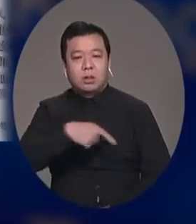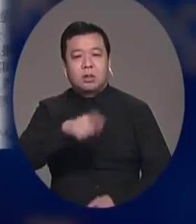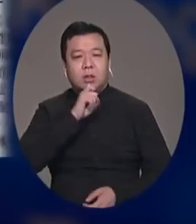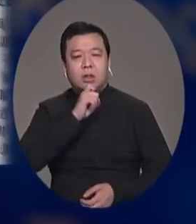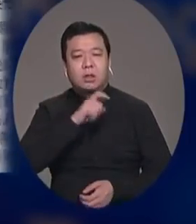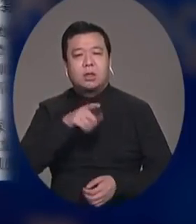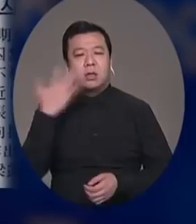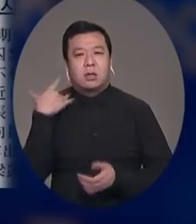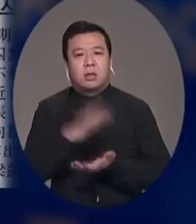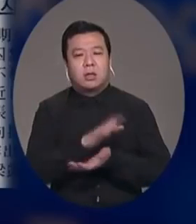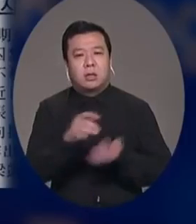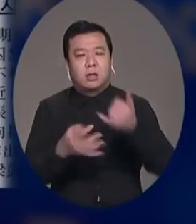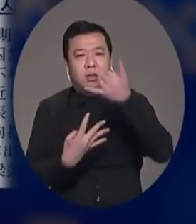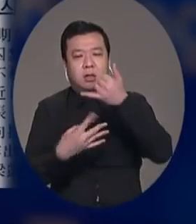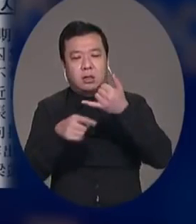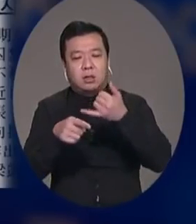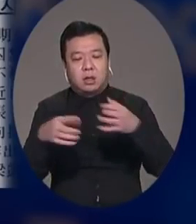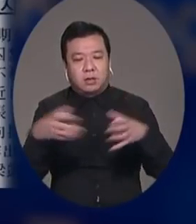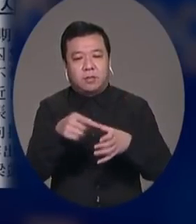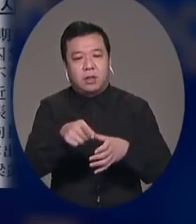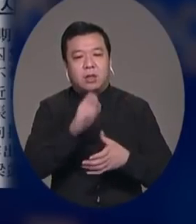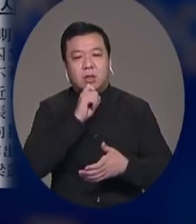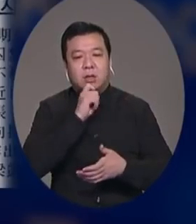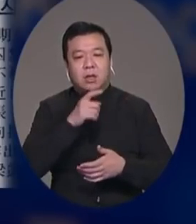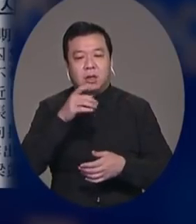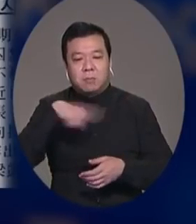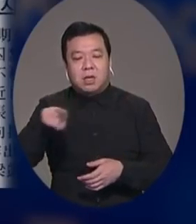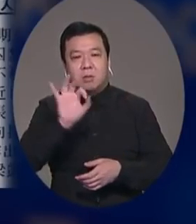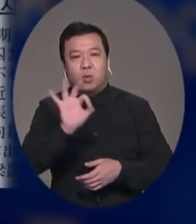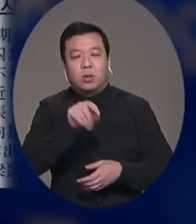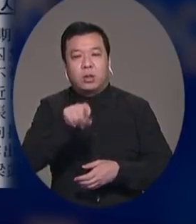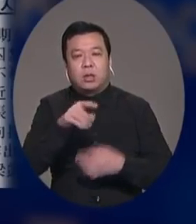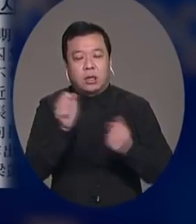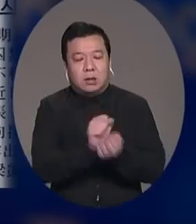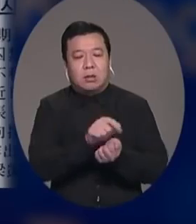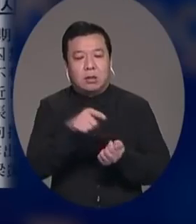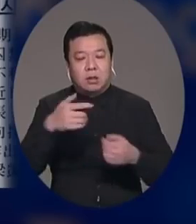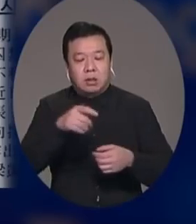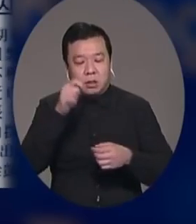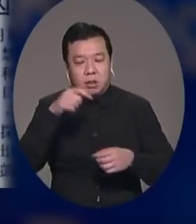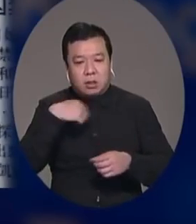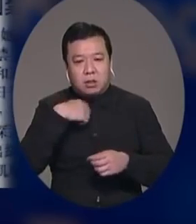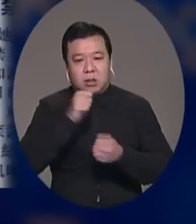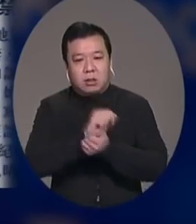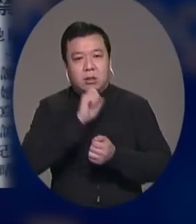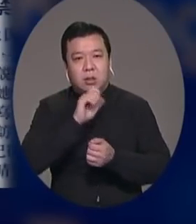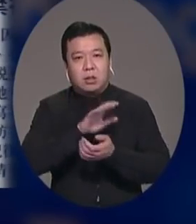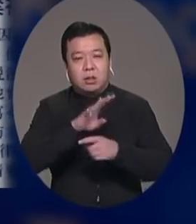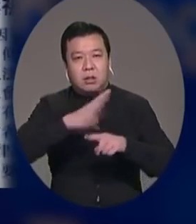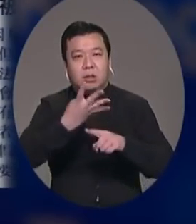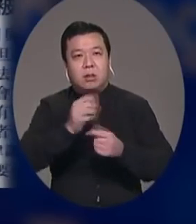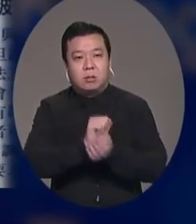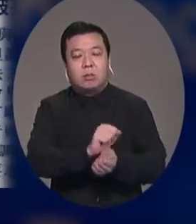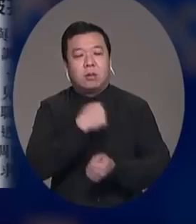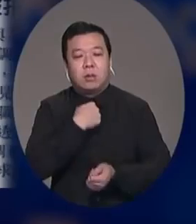席去年六四集会而被控参与未经批准集结，早前认罪并遭判监4个月。